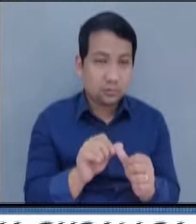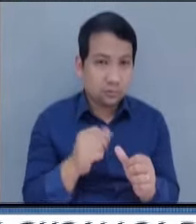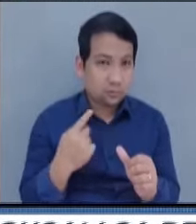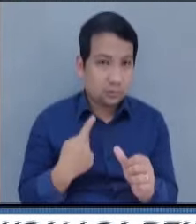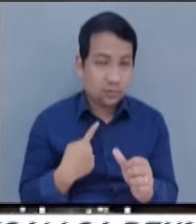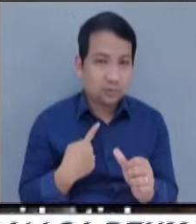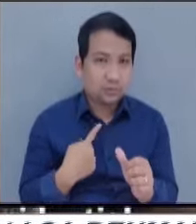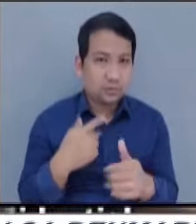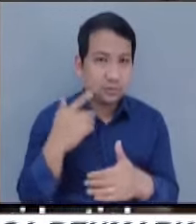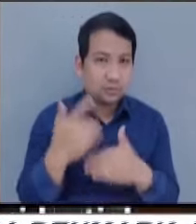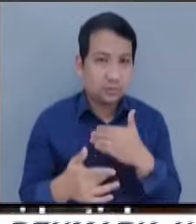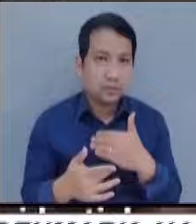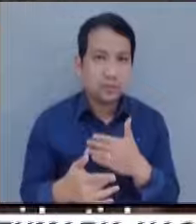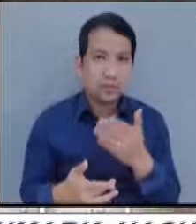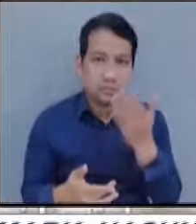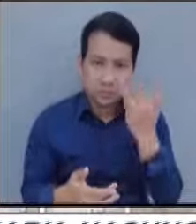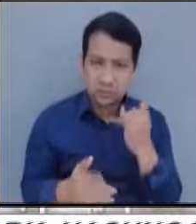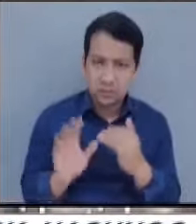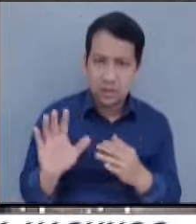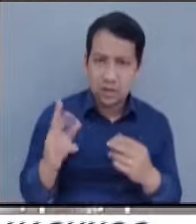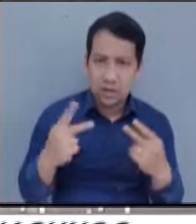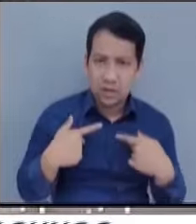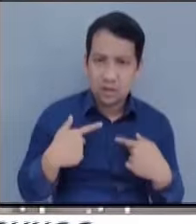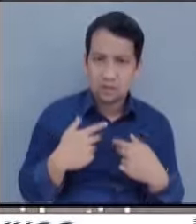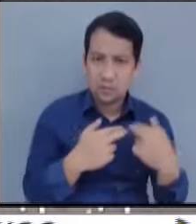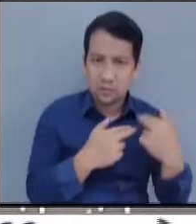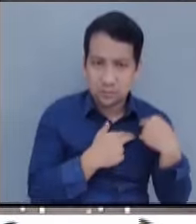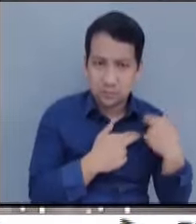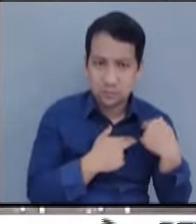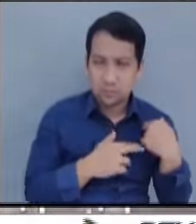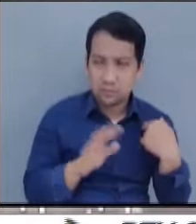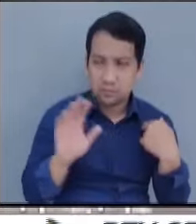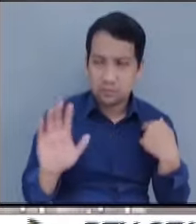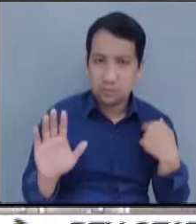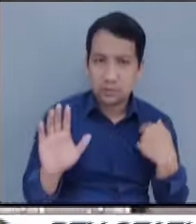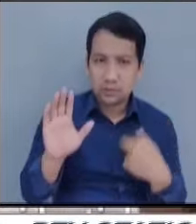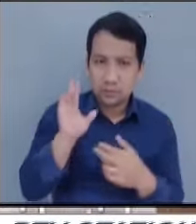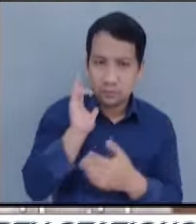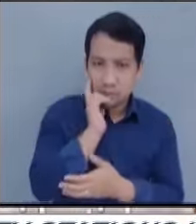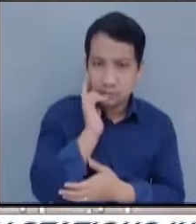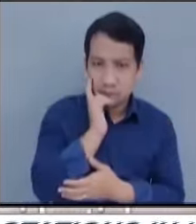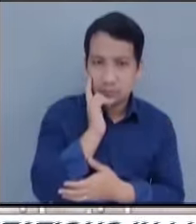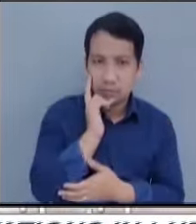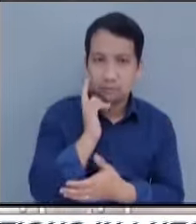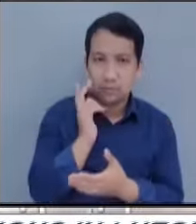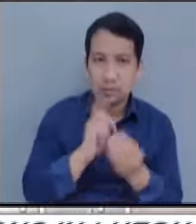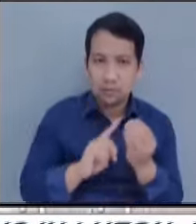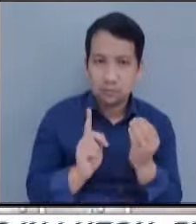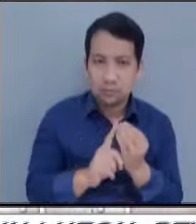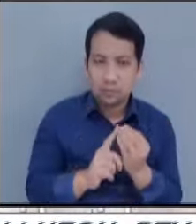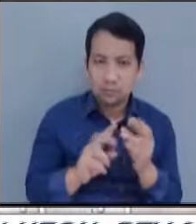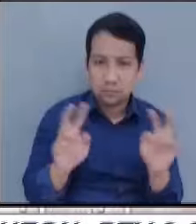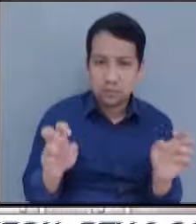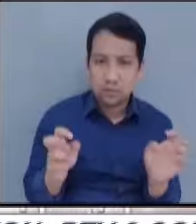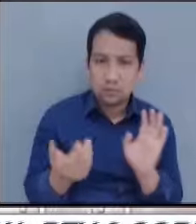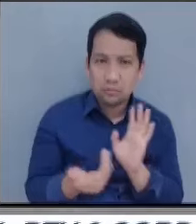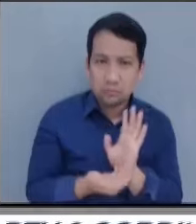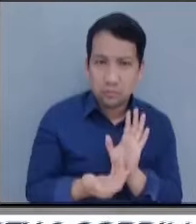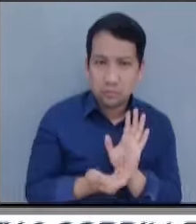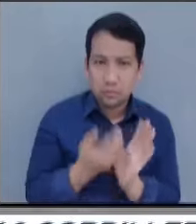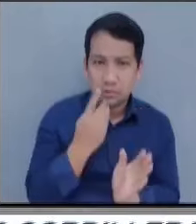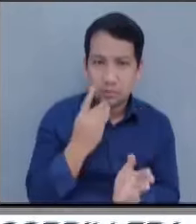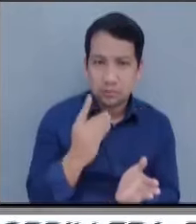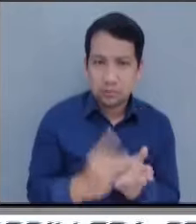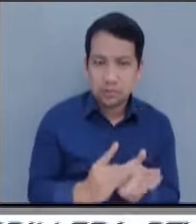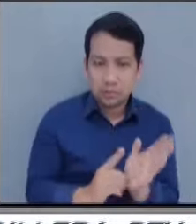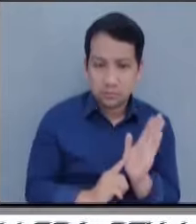pang maaga para sabihin na may liability nga si dating Pangulong Duterte sa naturang isssue lalo't Wala naman anyang dokumentong maipakita